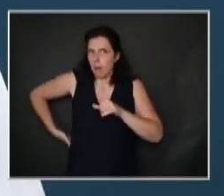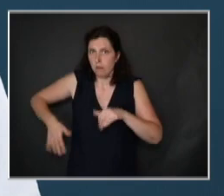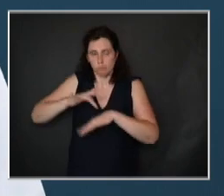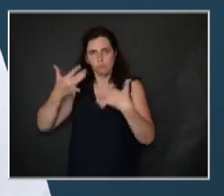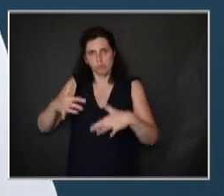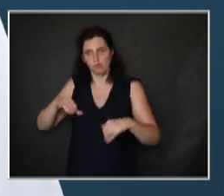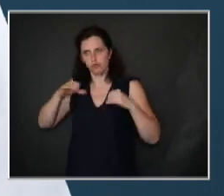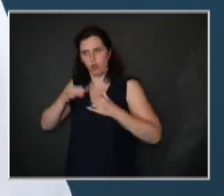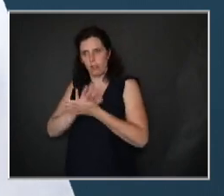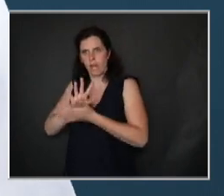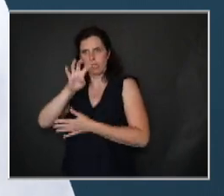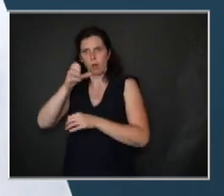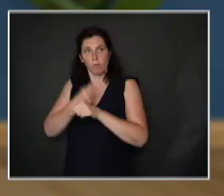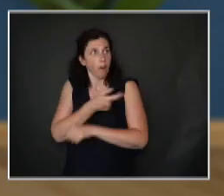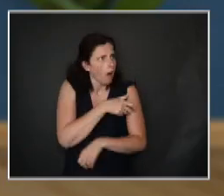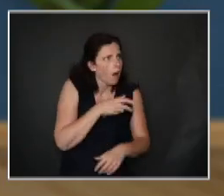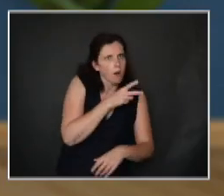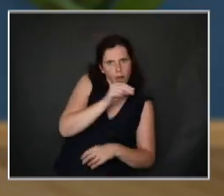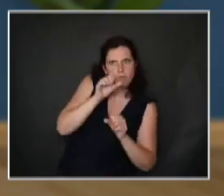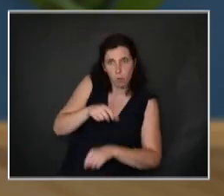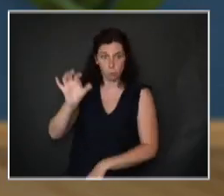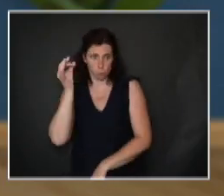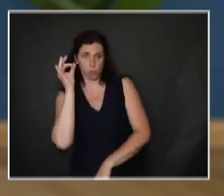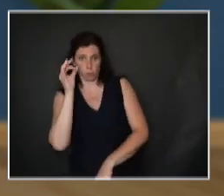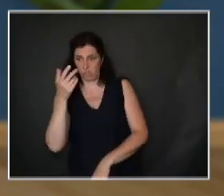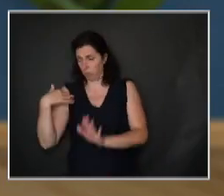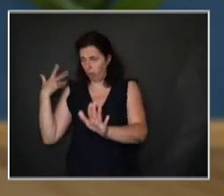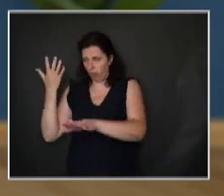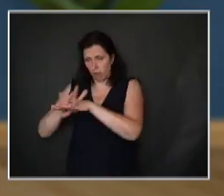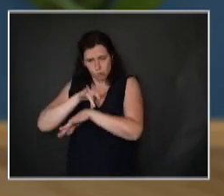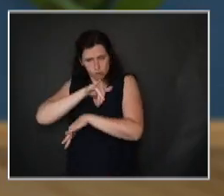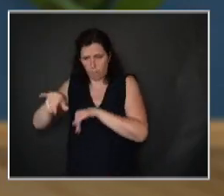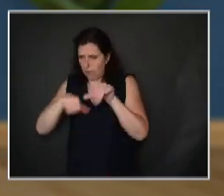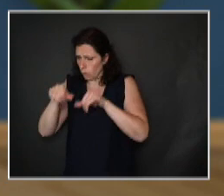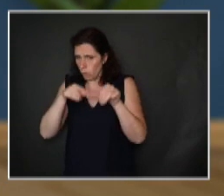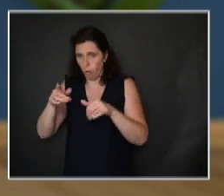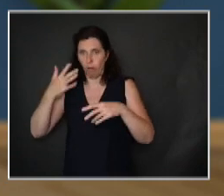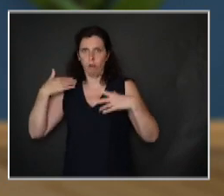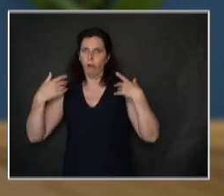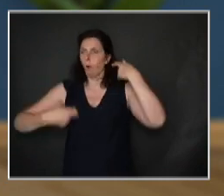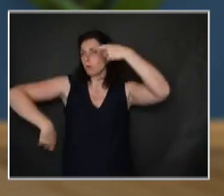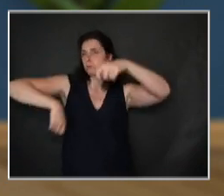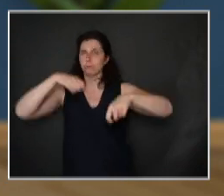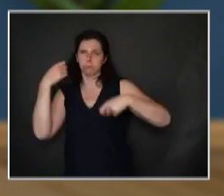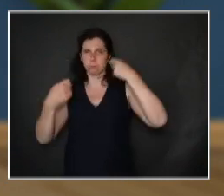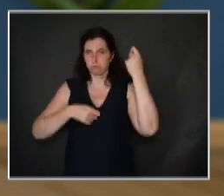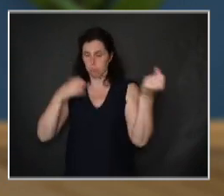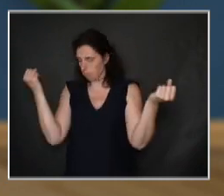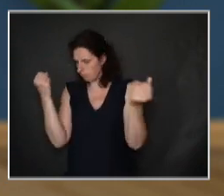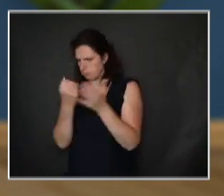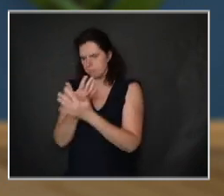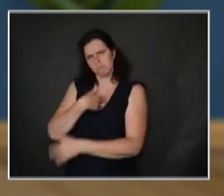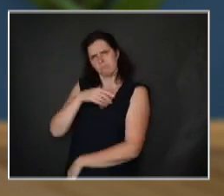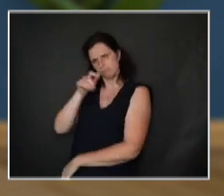de 40 ans. Ça, c'est grave. Ah oui, c'est grave. Il n'avait jamais eu mal au dos avant, il était souple comme un roseau. Et j'ai eu un moment de grâce, j'ai posé